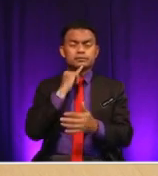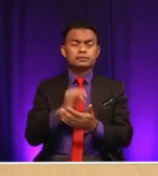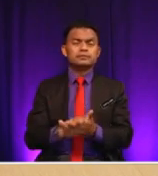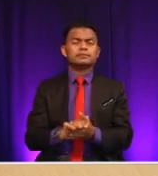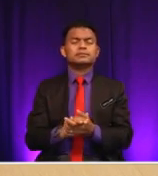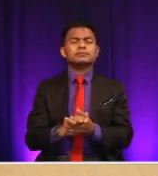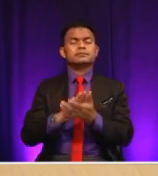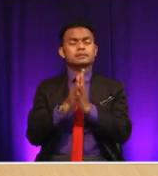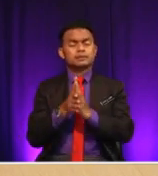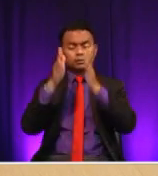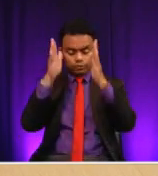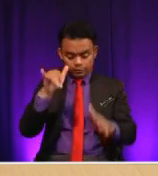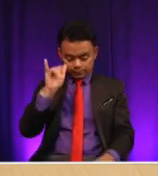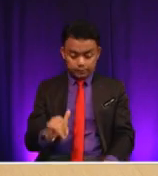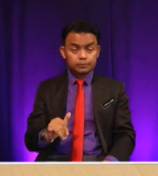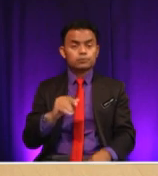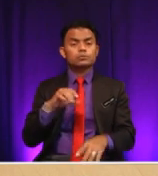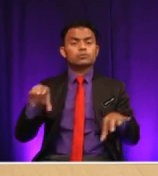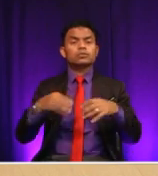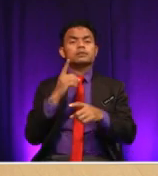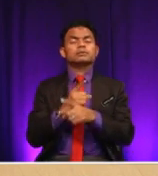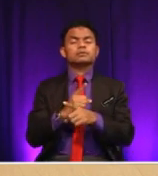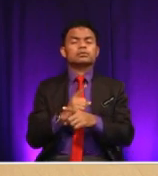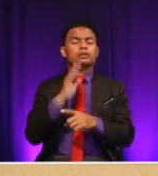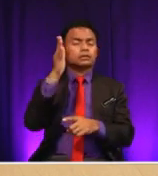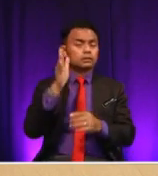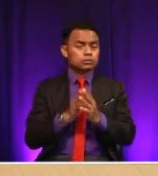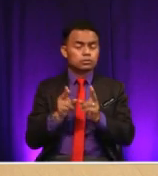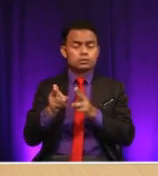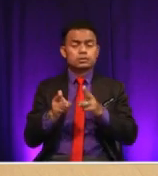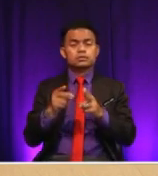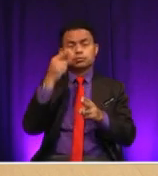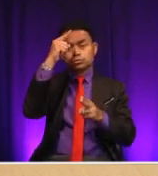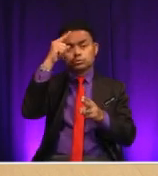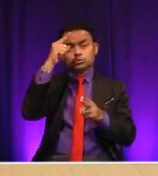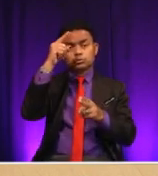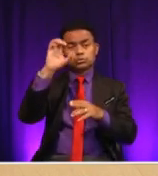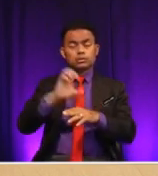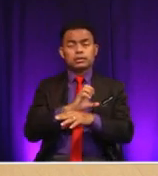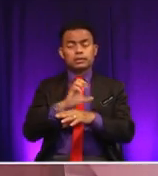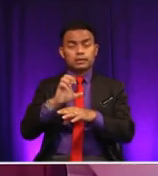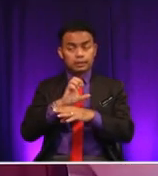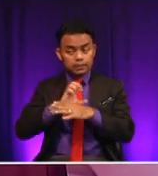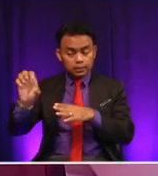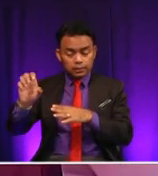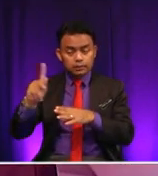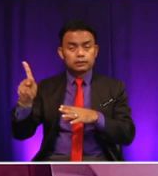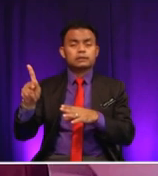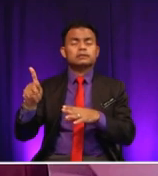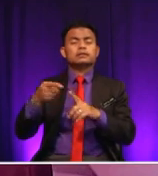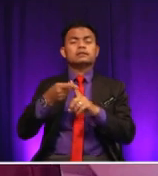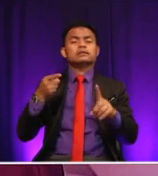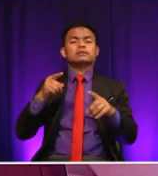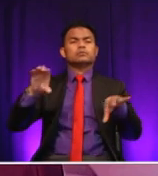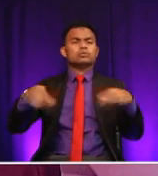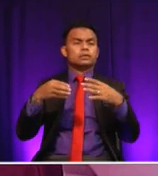akan berusaha untuk mengelakkan diri daripada melakukan karya yang tidak elok daripada melakukan perkara-perkara